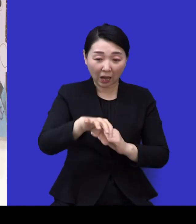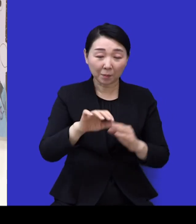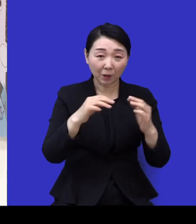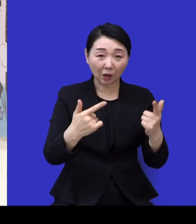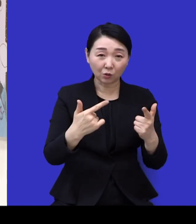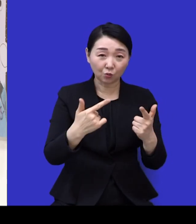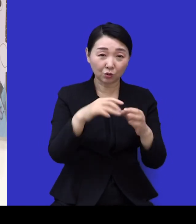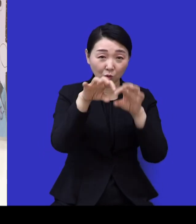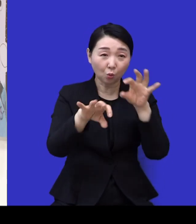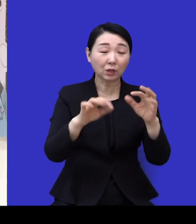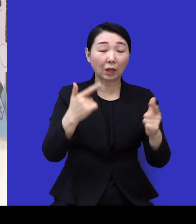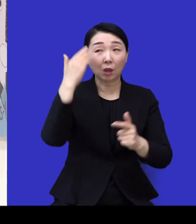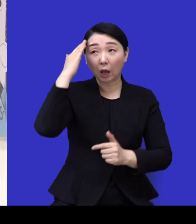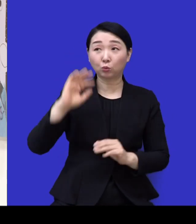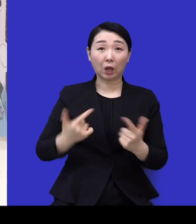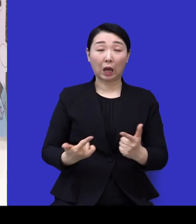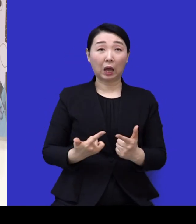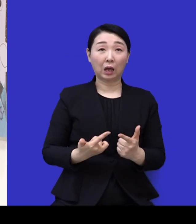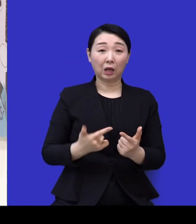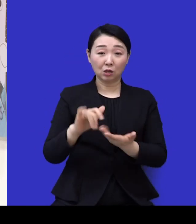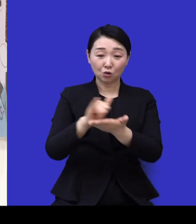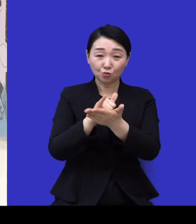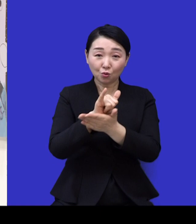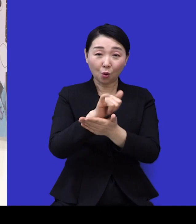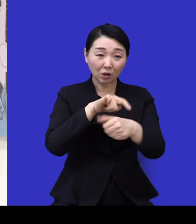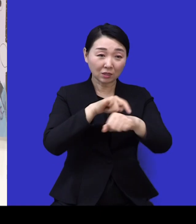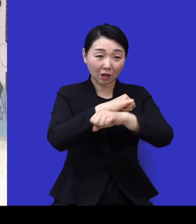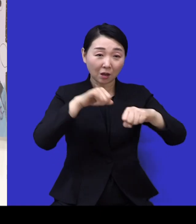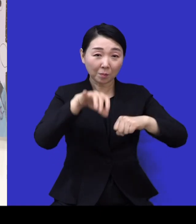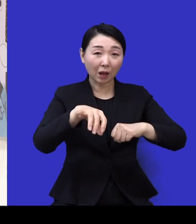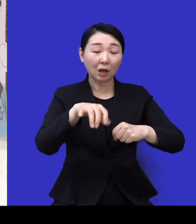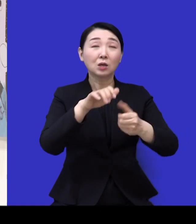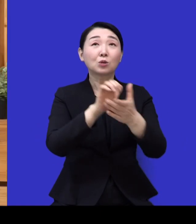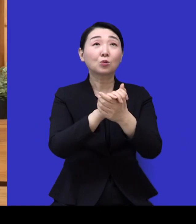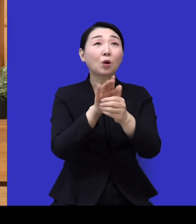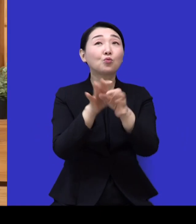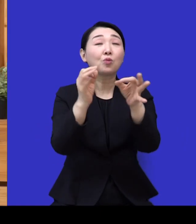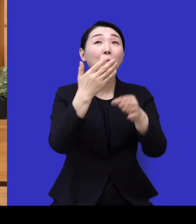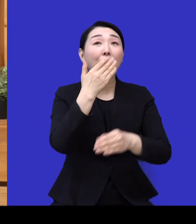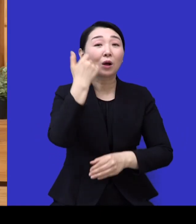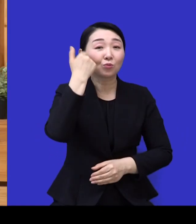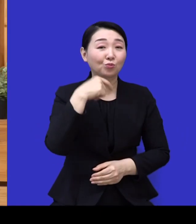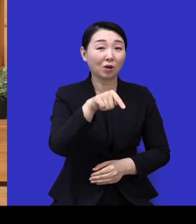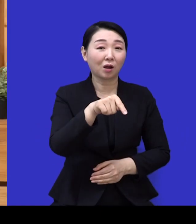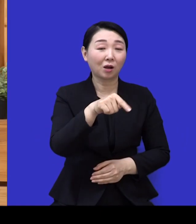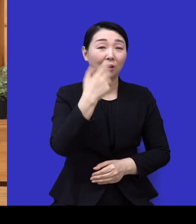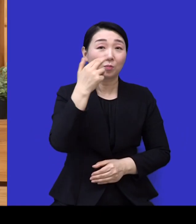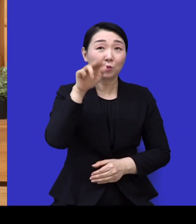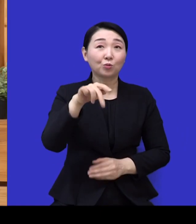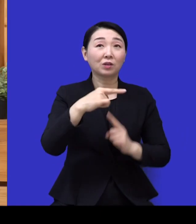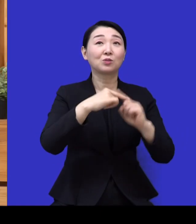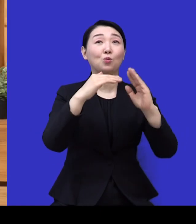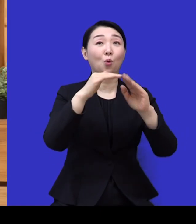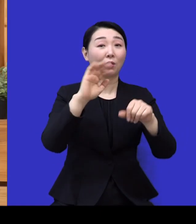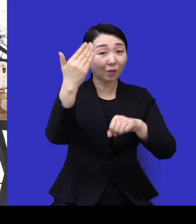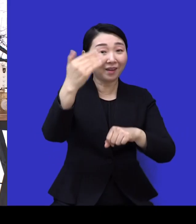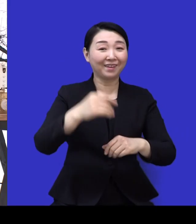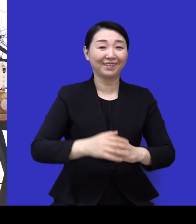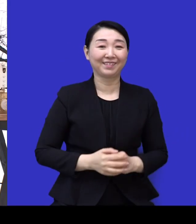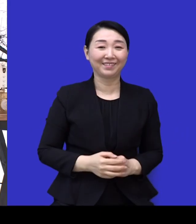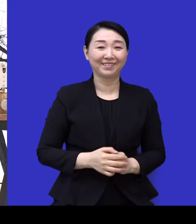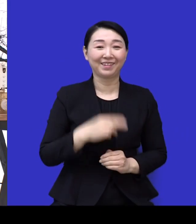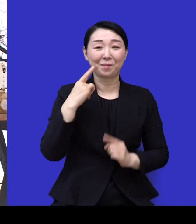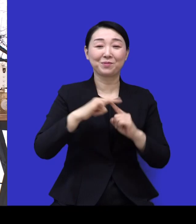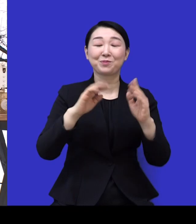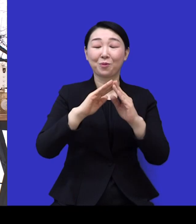우리 동네도 아니고 한국도 아닌데 누가 저기다가 기도하고 후원하겠냐. 그러더 맞잖아요. 그리고 좀 미국의 큰 교회에서 해도 되잖아요. 네. 미국 교회에서